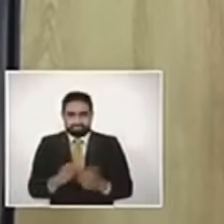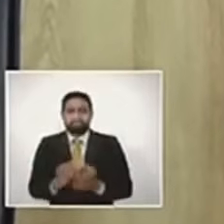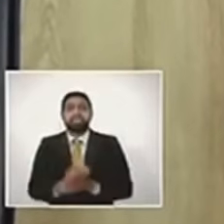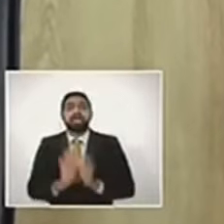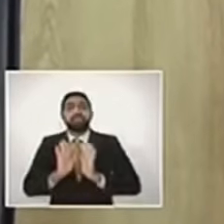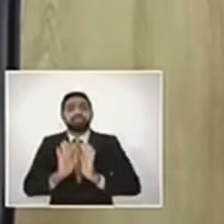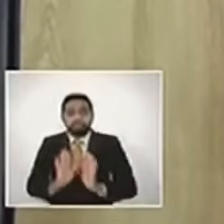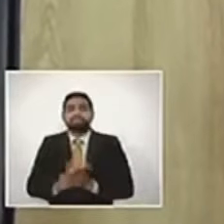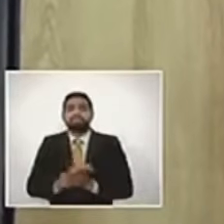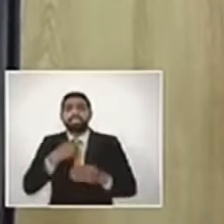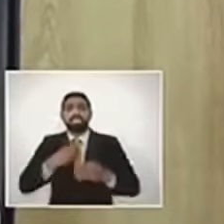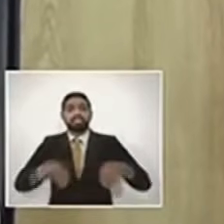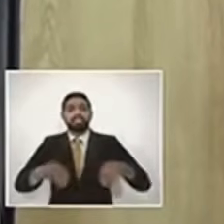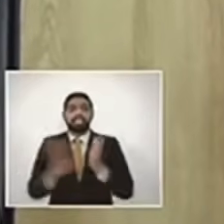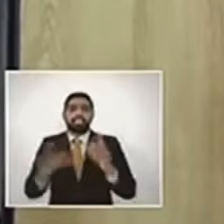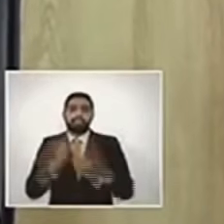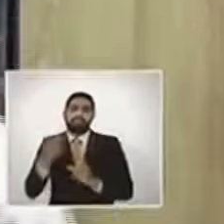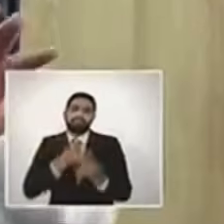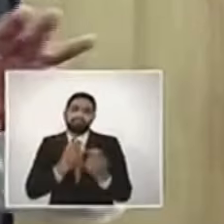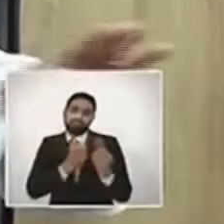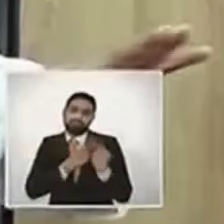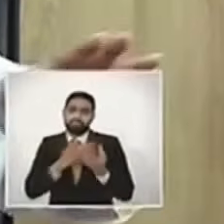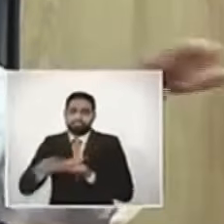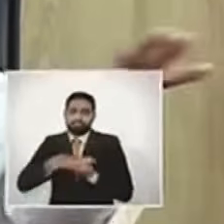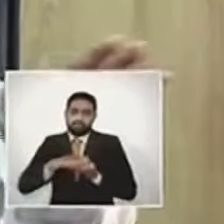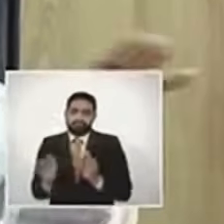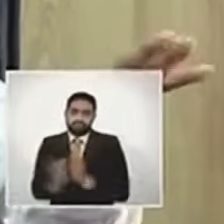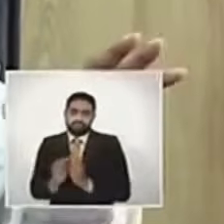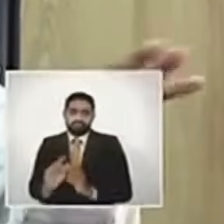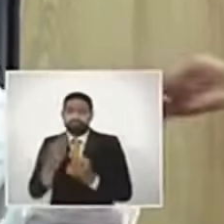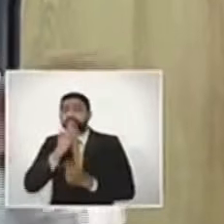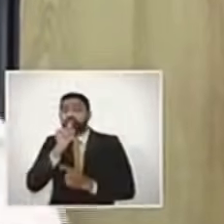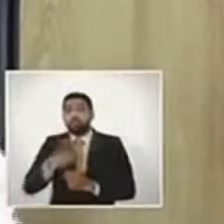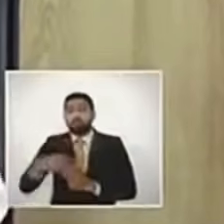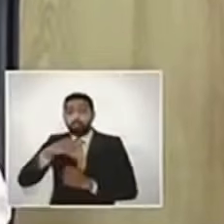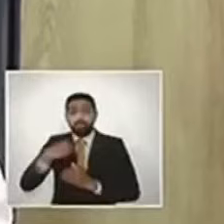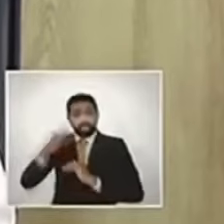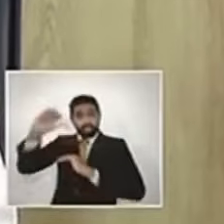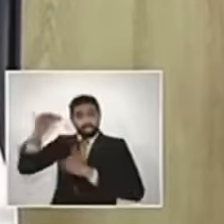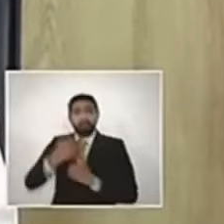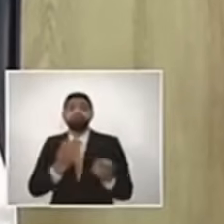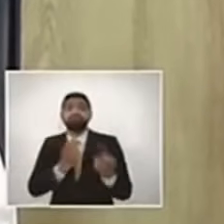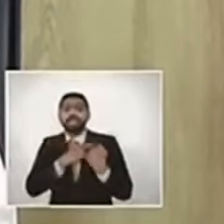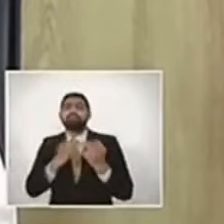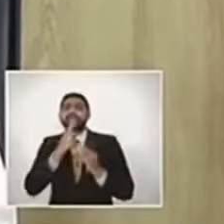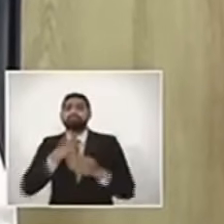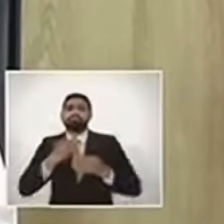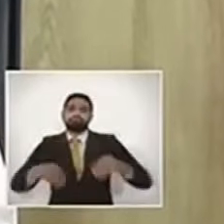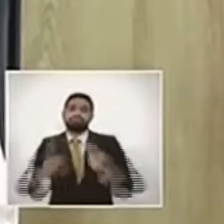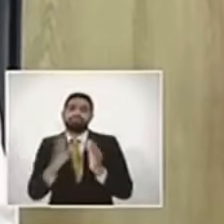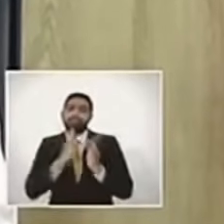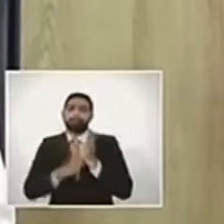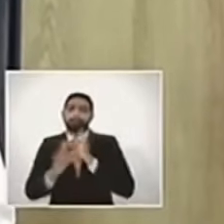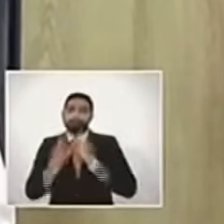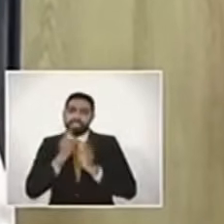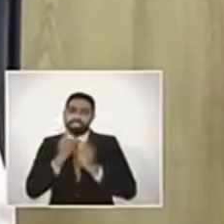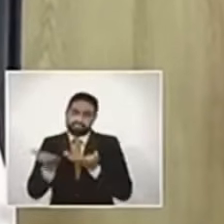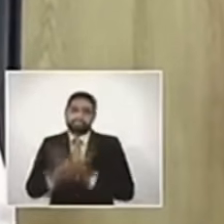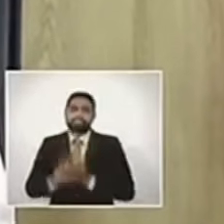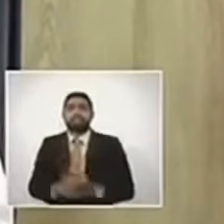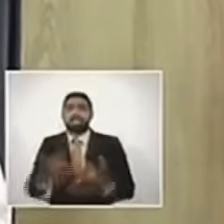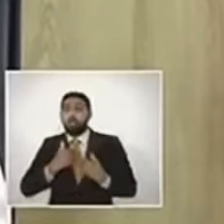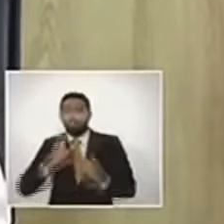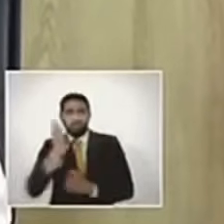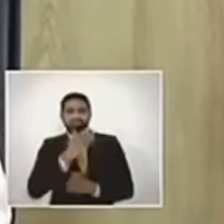permission to do so. Not everyone can import it. කෘෂිකර්ම අමාත්‍යාංශයට තමයි ඒක කරන්න පුළුවන් කියලා අවසරේ ලබා දුන්නේ. ඕන කෙනෙකුට ගෙන්නන්න